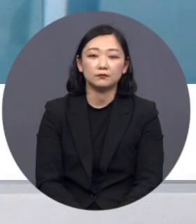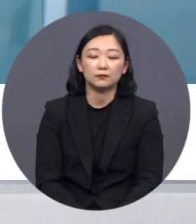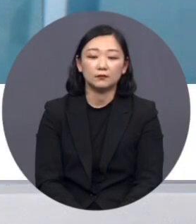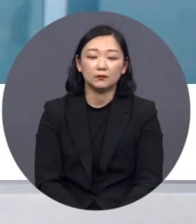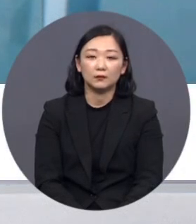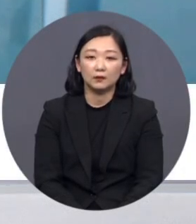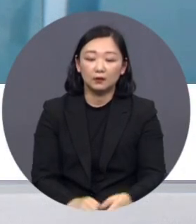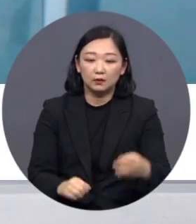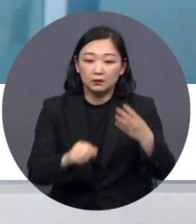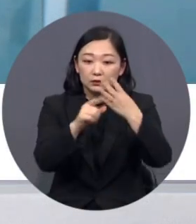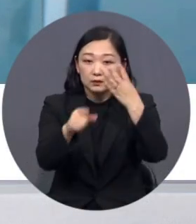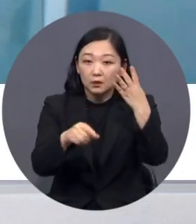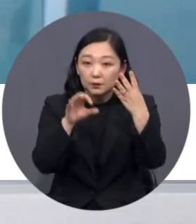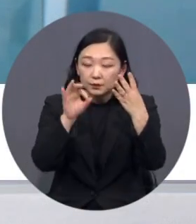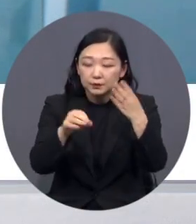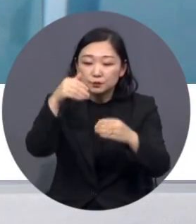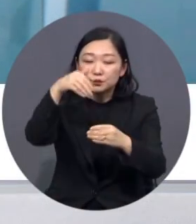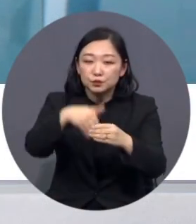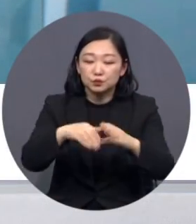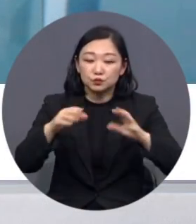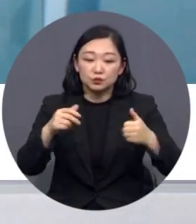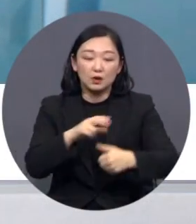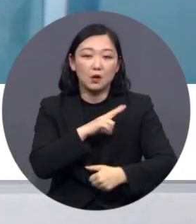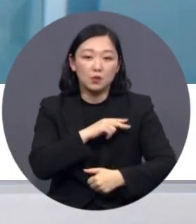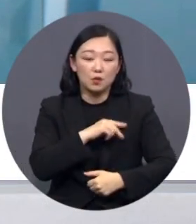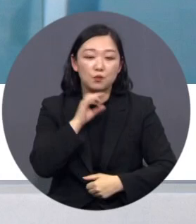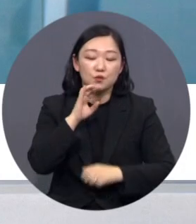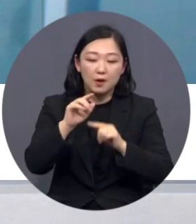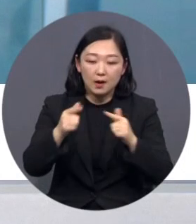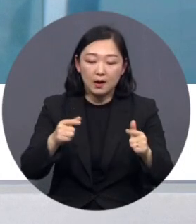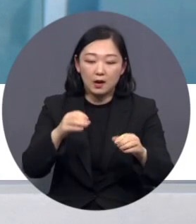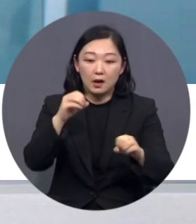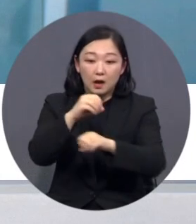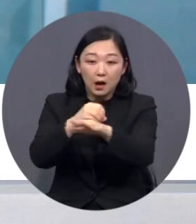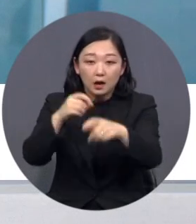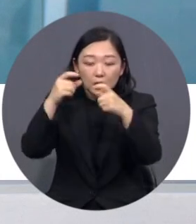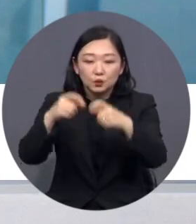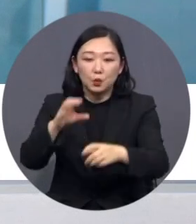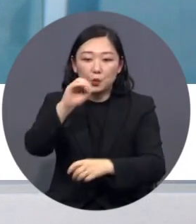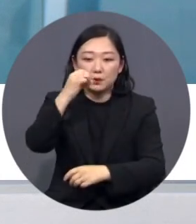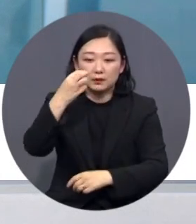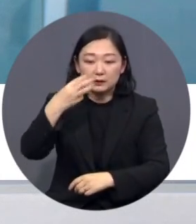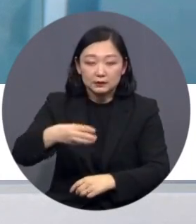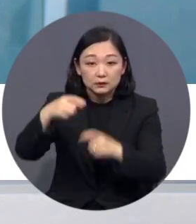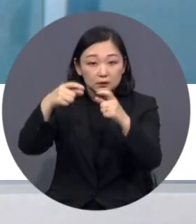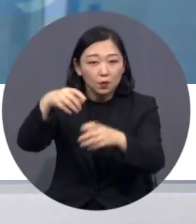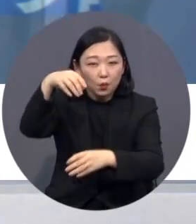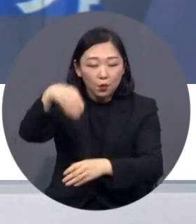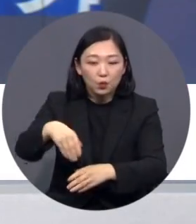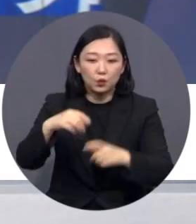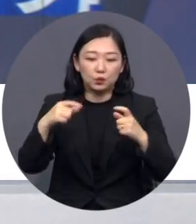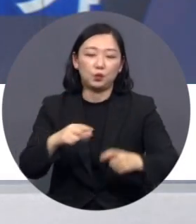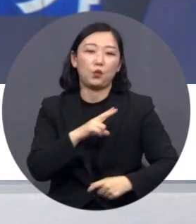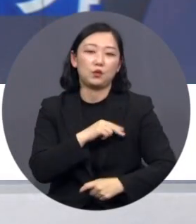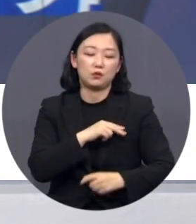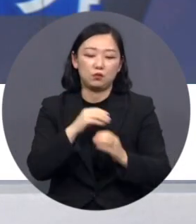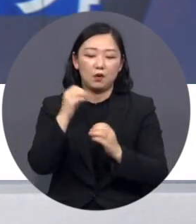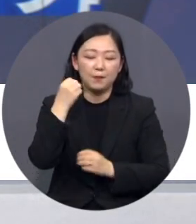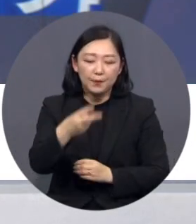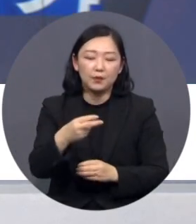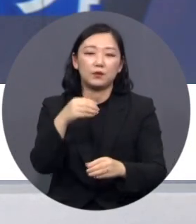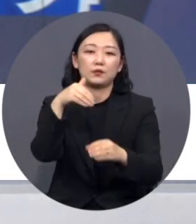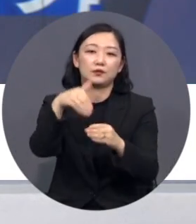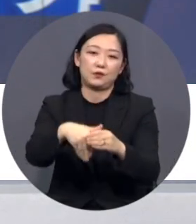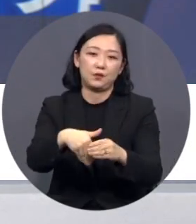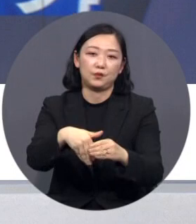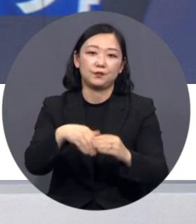오는 12일 투표일에는 국회의원 선거뿐만 아니라 제주시 아라동 을 선거구에서 도의원 보궐선거도